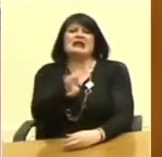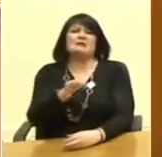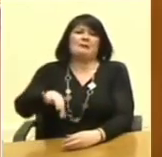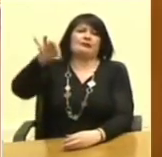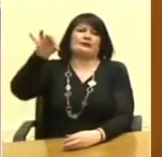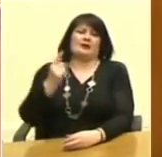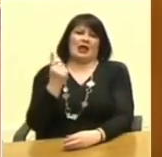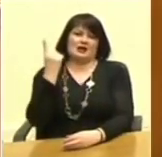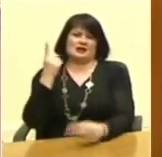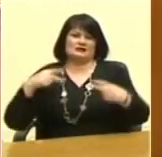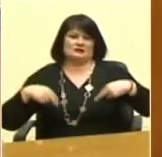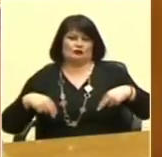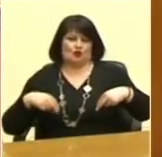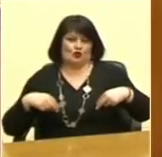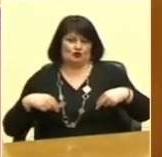υπουργού.